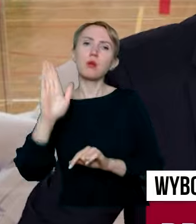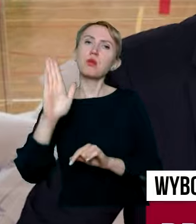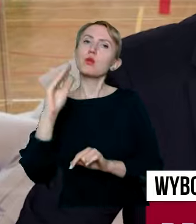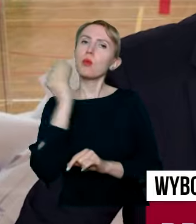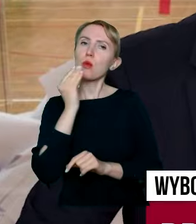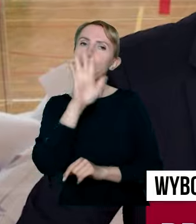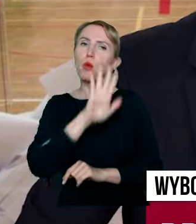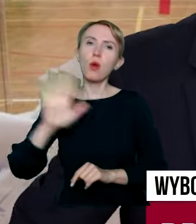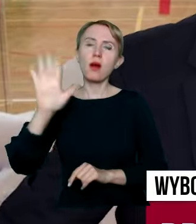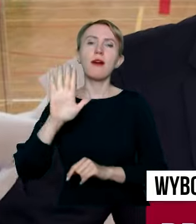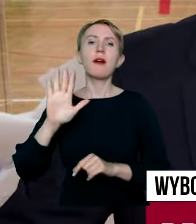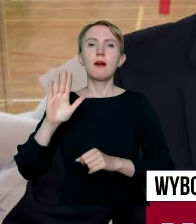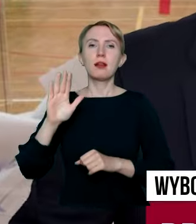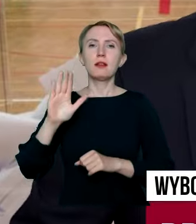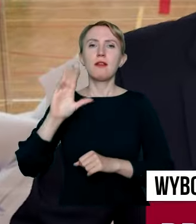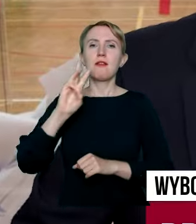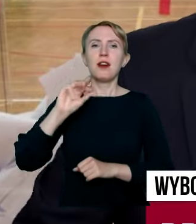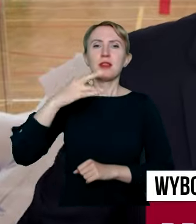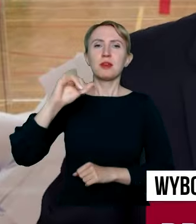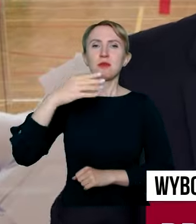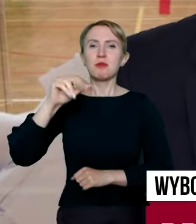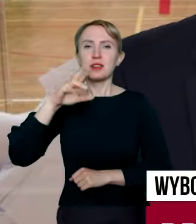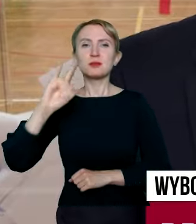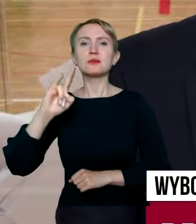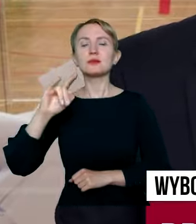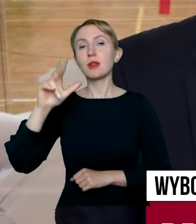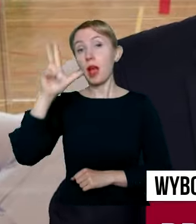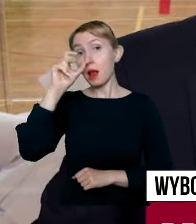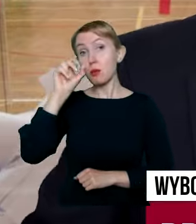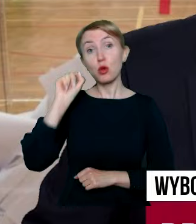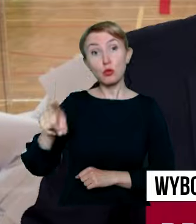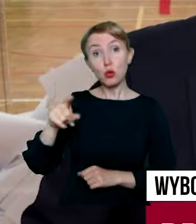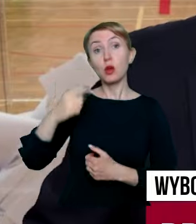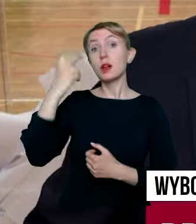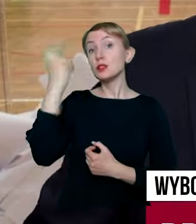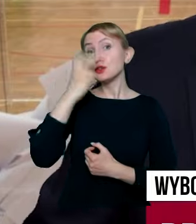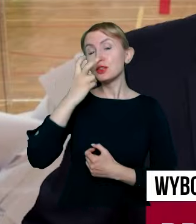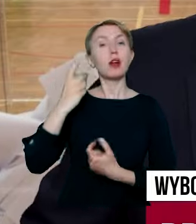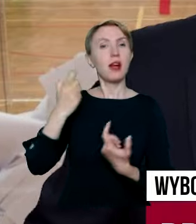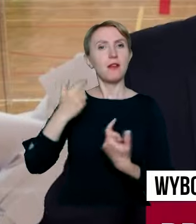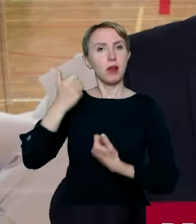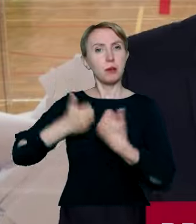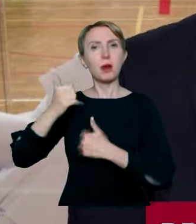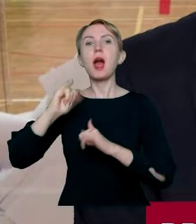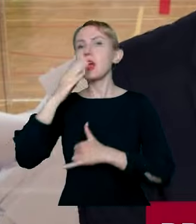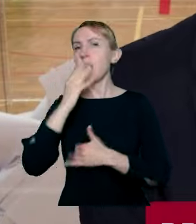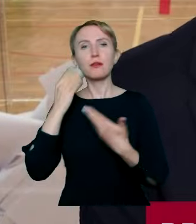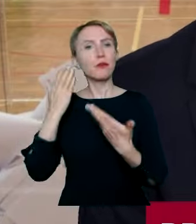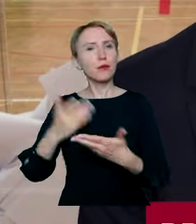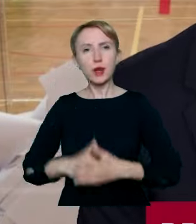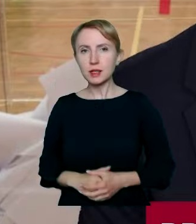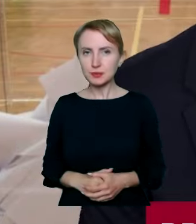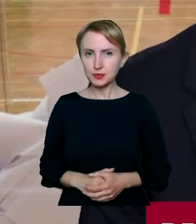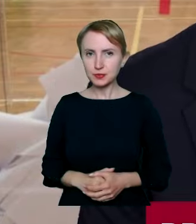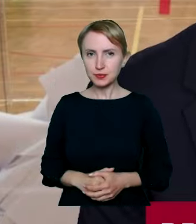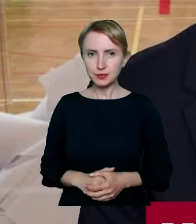na Warmii i Mazurach, na Mazurach, w Elblągu też trwa ciekawy wyścig. Jak te drugie tury przebiegają na